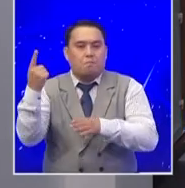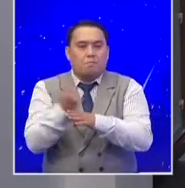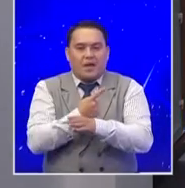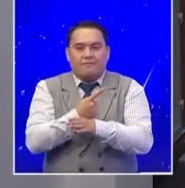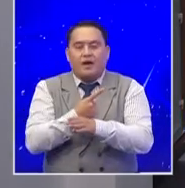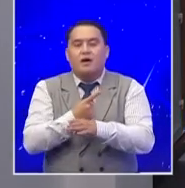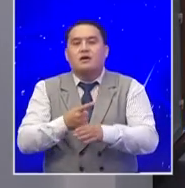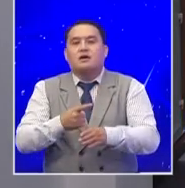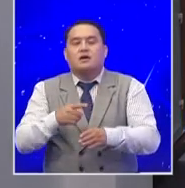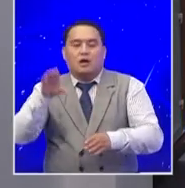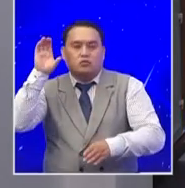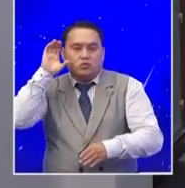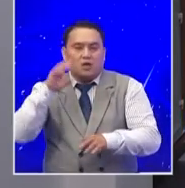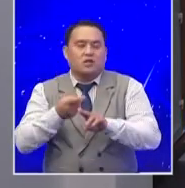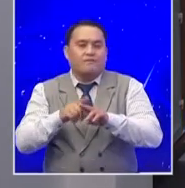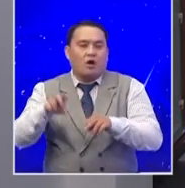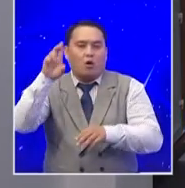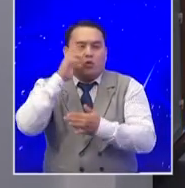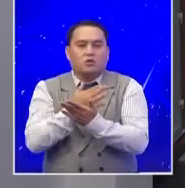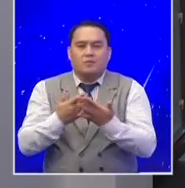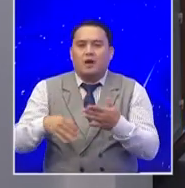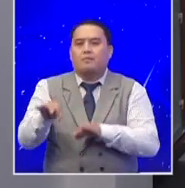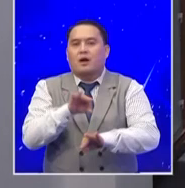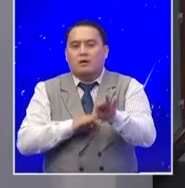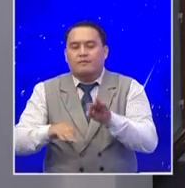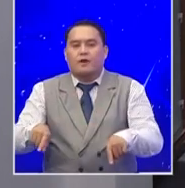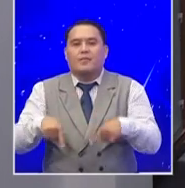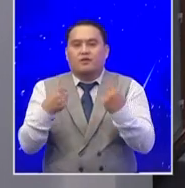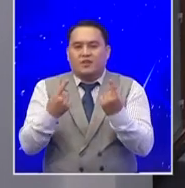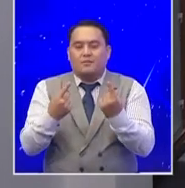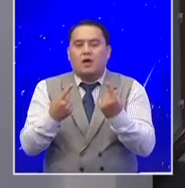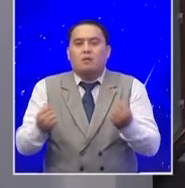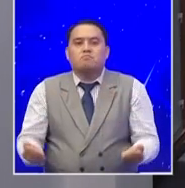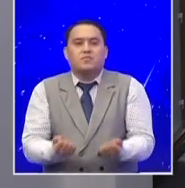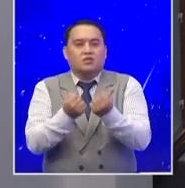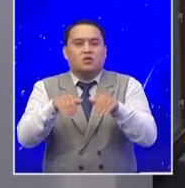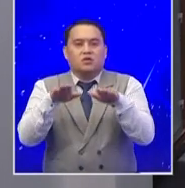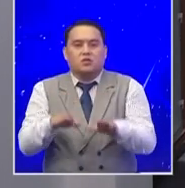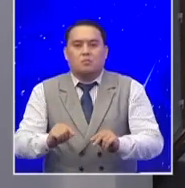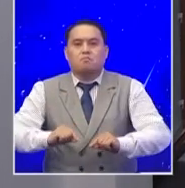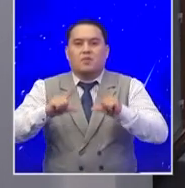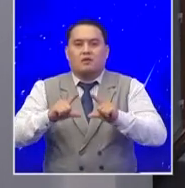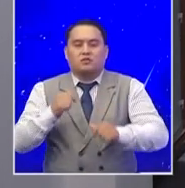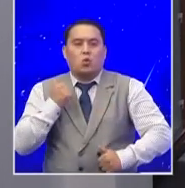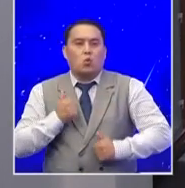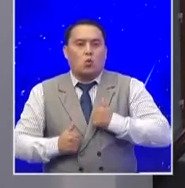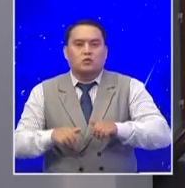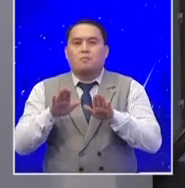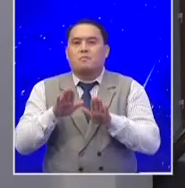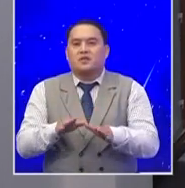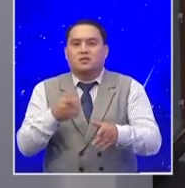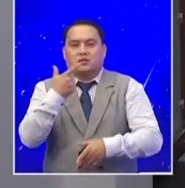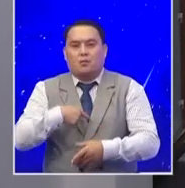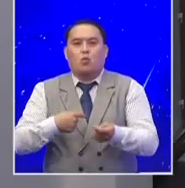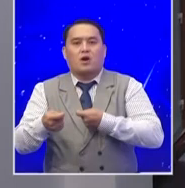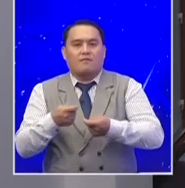и концепция «слышащее государство», и множество предстоящих преобразований. Я поддерживаю решение о повышении статуса органов местного